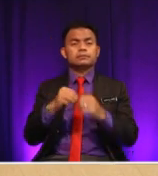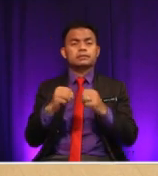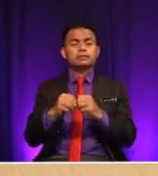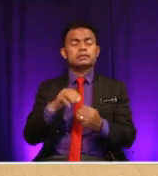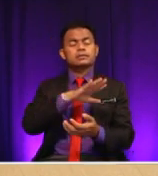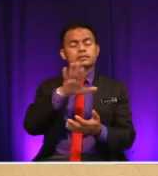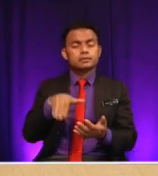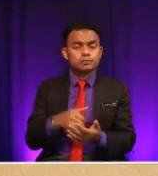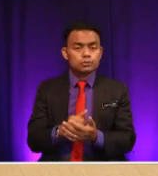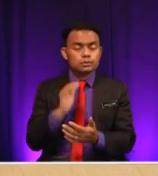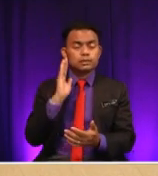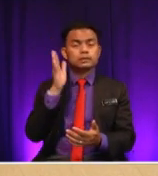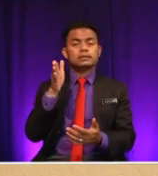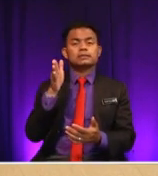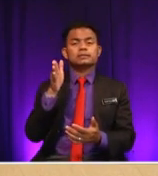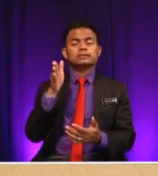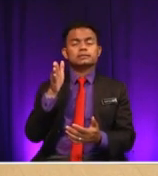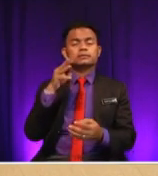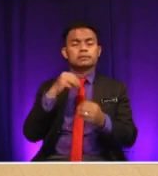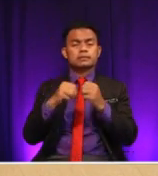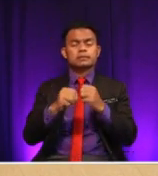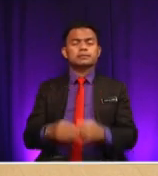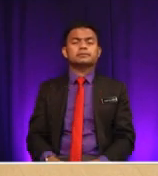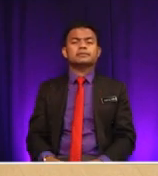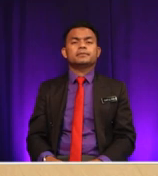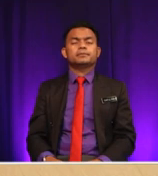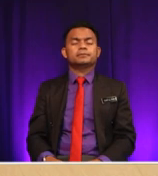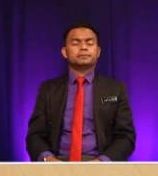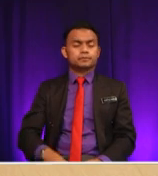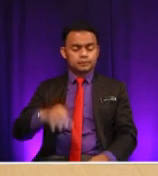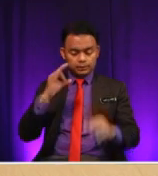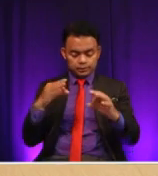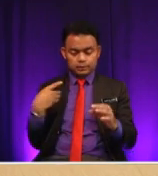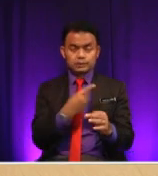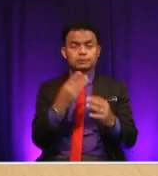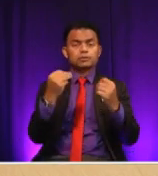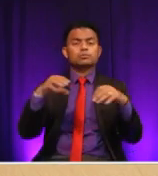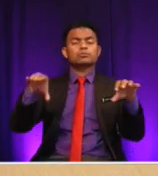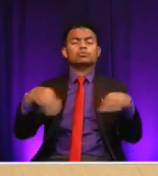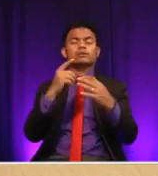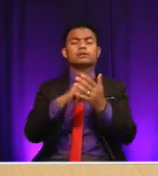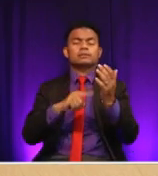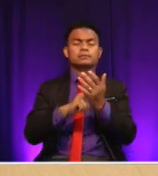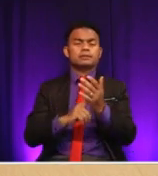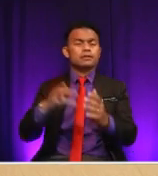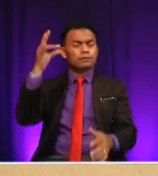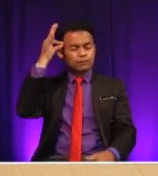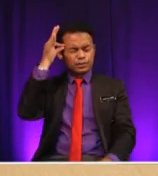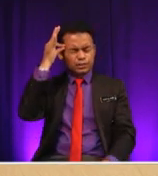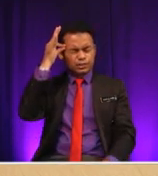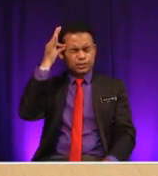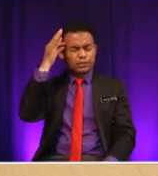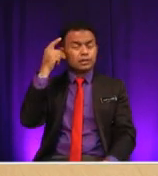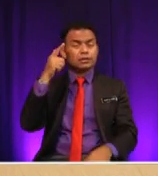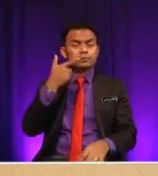Keluarkan satu persoalan itu persoalan tentang sekiranya ingin melakukan sesuatu kita perlulah berpikir terlebih dahulu